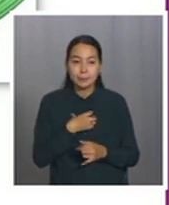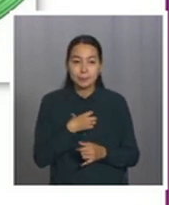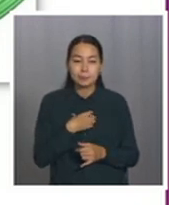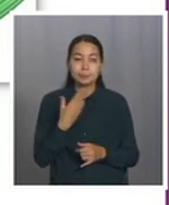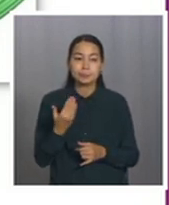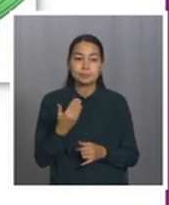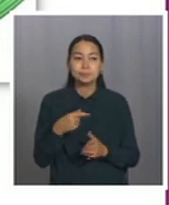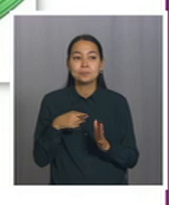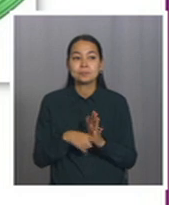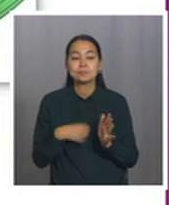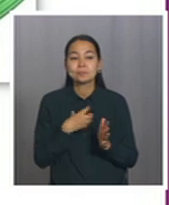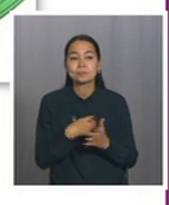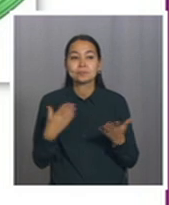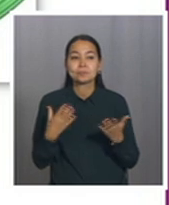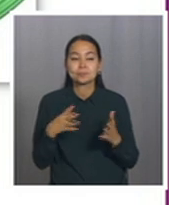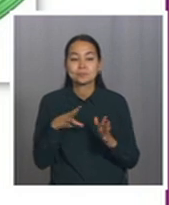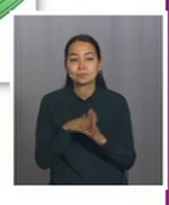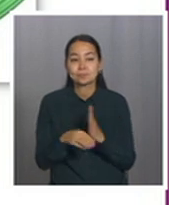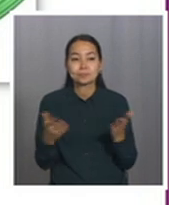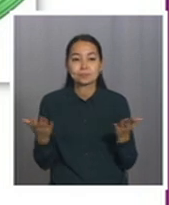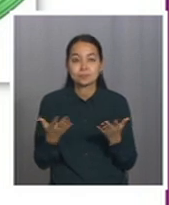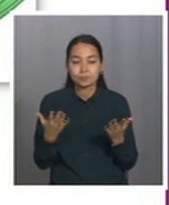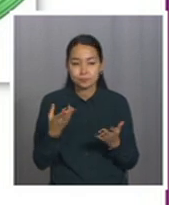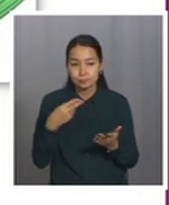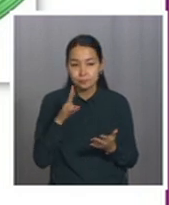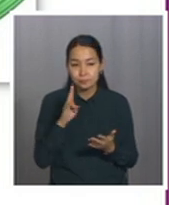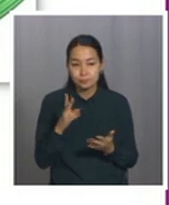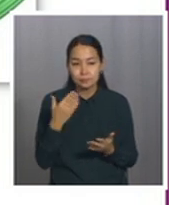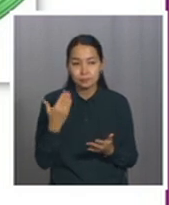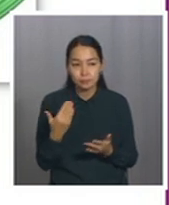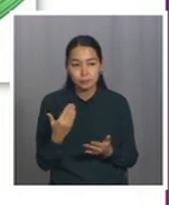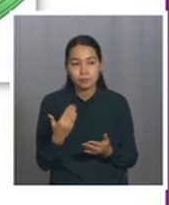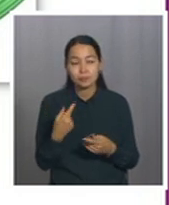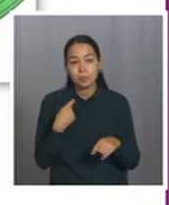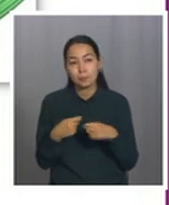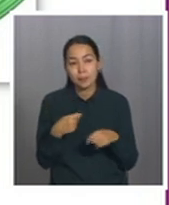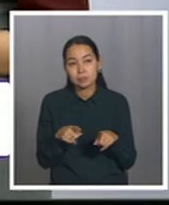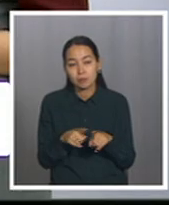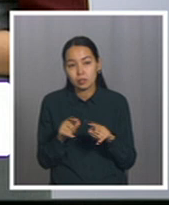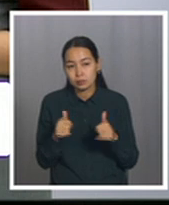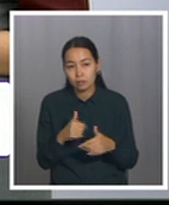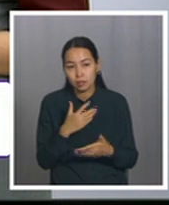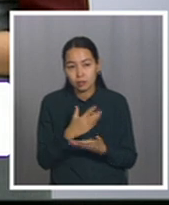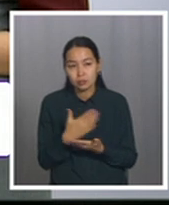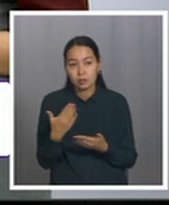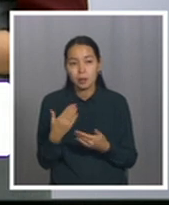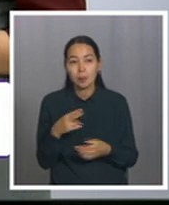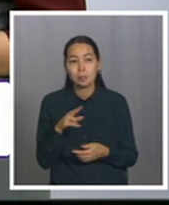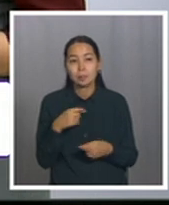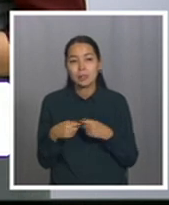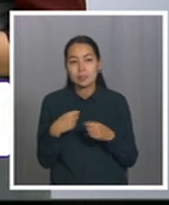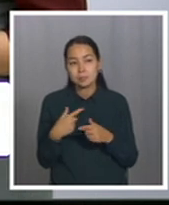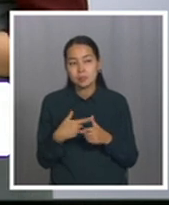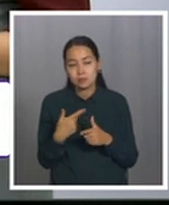немесе пластиктердің құрамында кездесетін ДНК молекуласы сақина тәрізді болады. Оларды плазмида деп атауға болады.